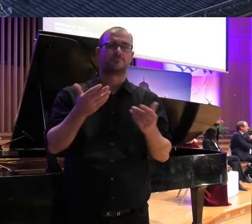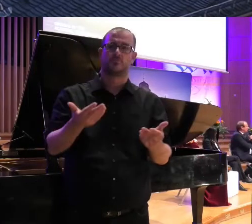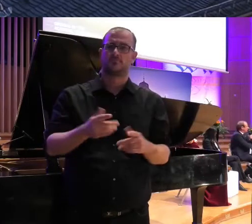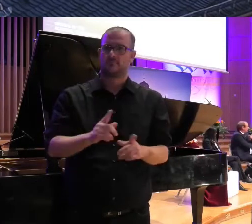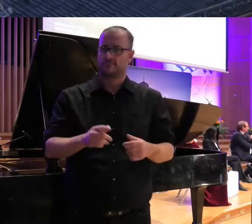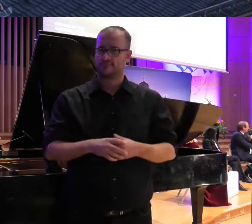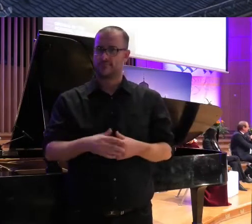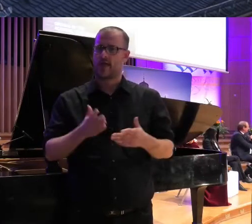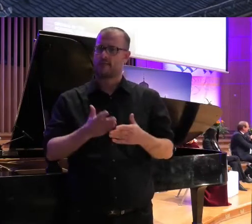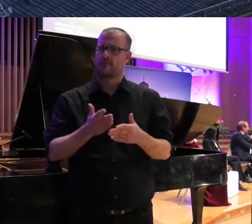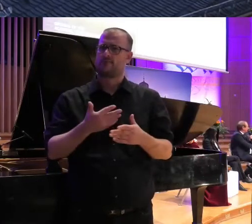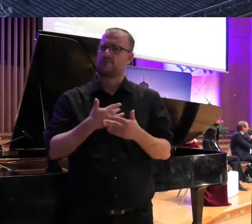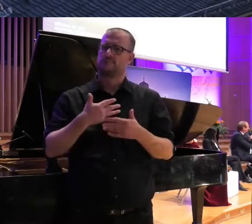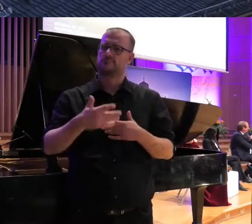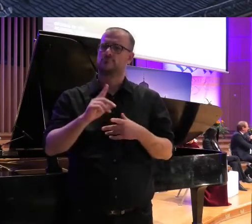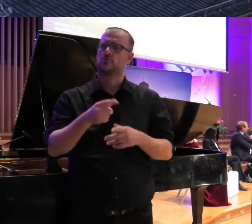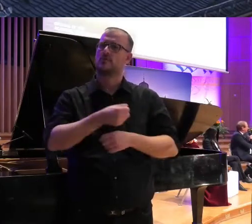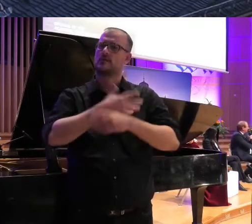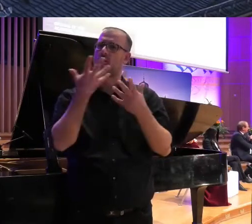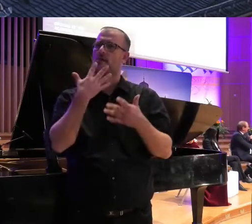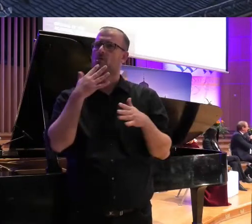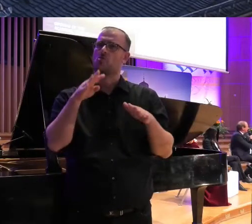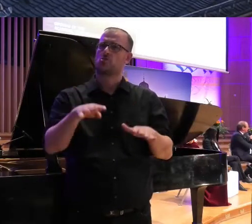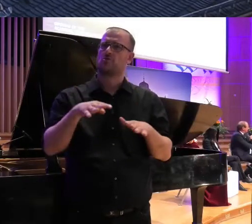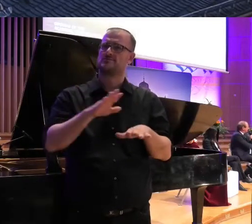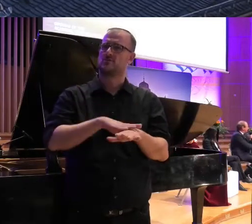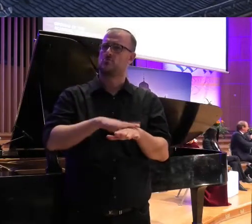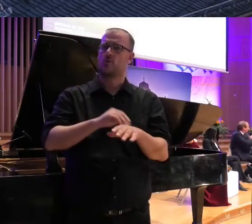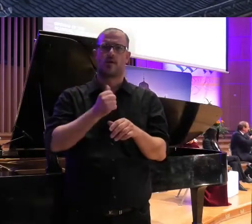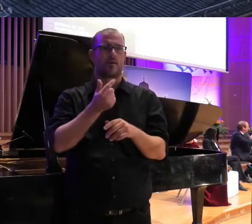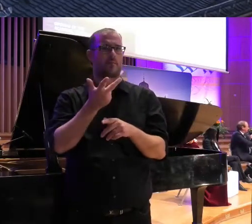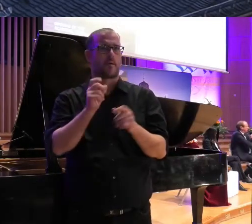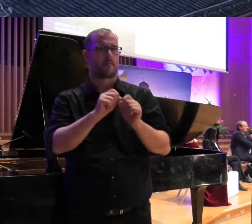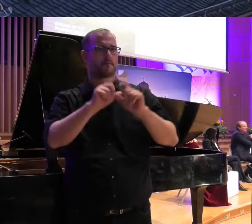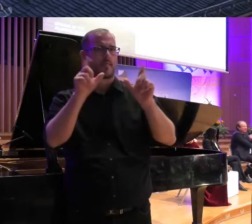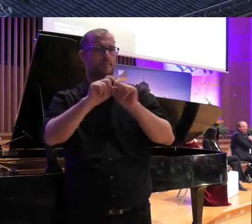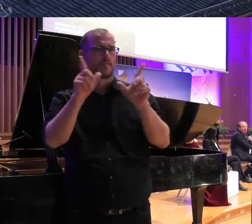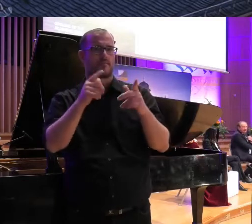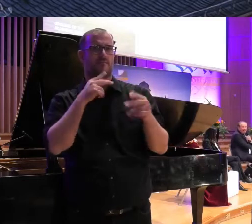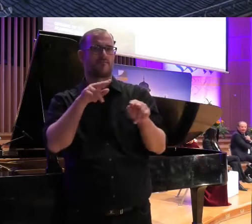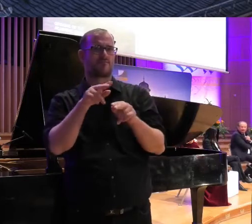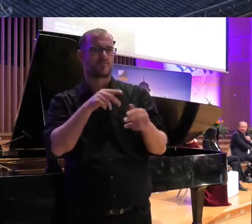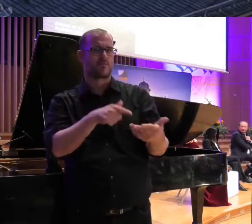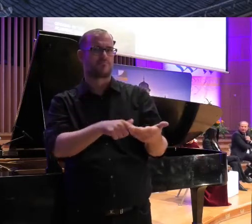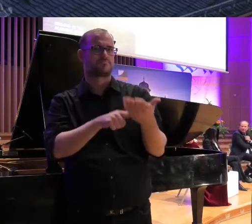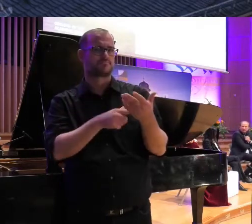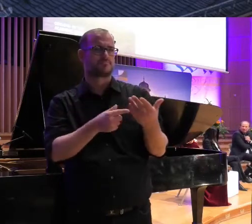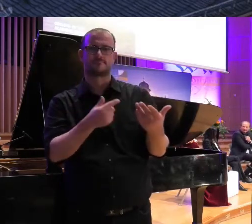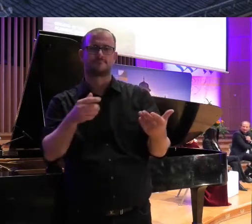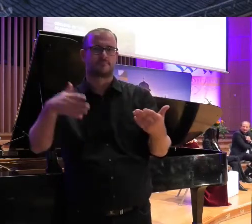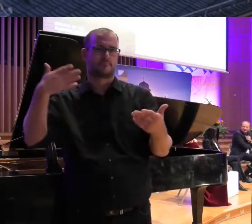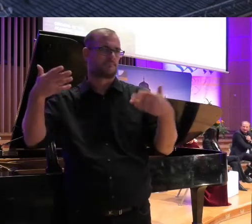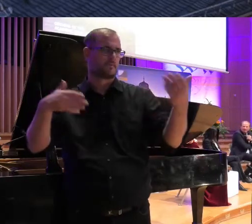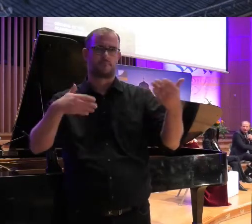Grunde genommen so ein Stück weit klar gegen 19 Uhr, als die ersten Bilder von Videoaufnahmen von